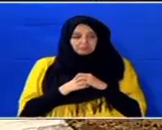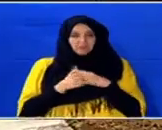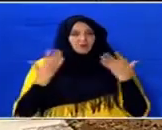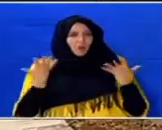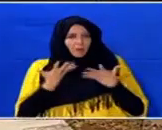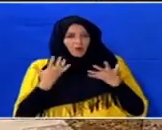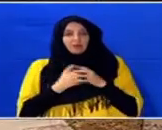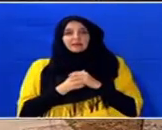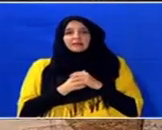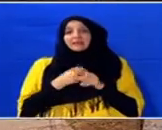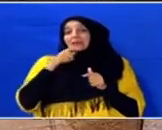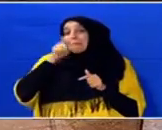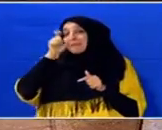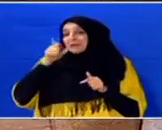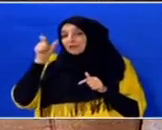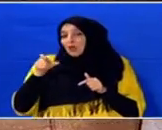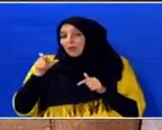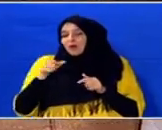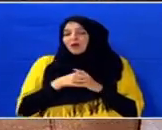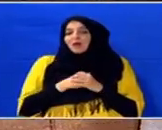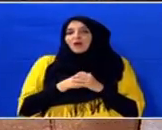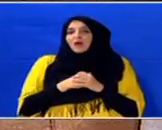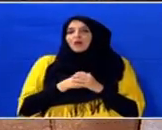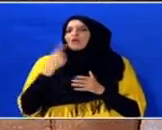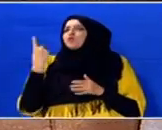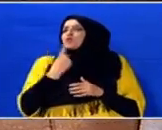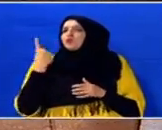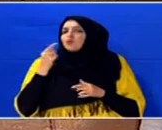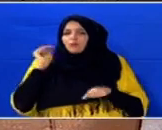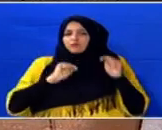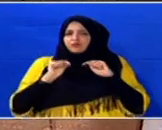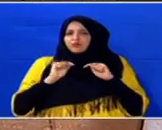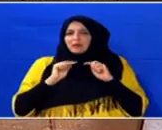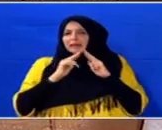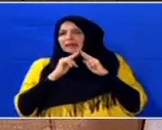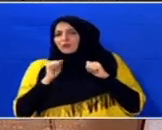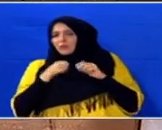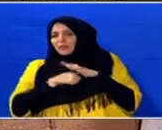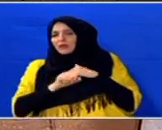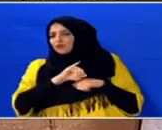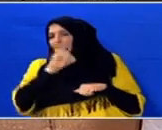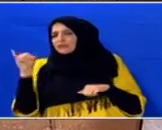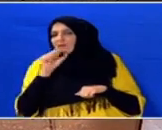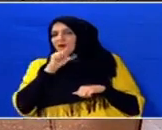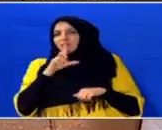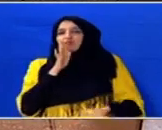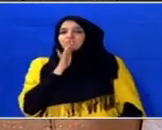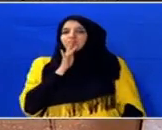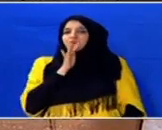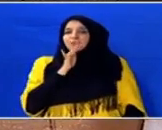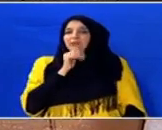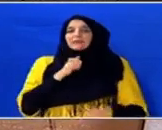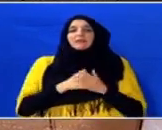الذمم لا ترافقها البراءة إلى النهاية، لا يمكن.